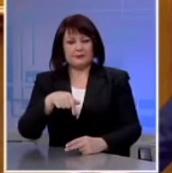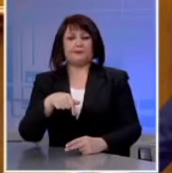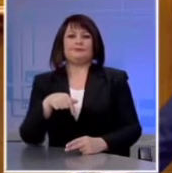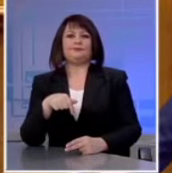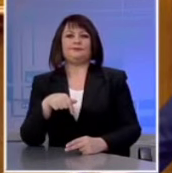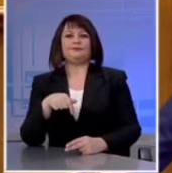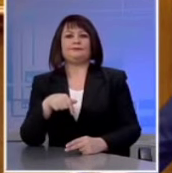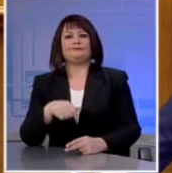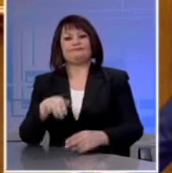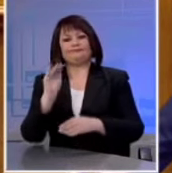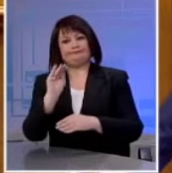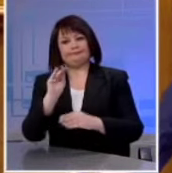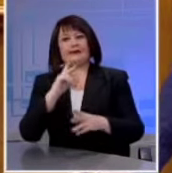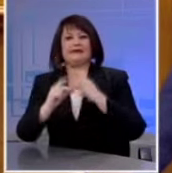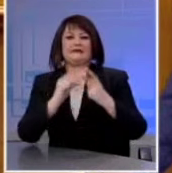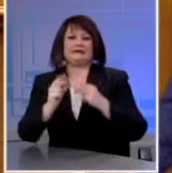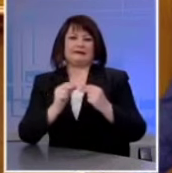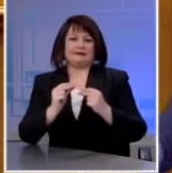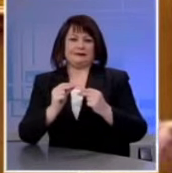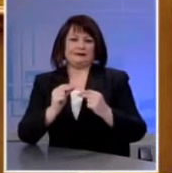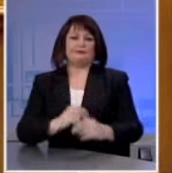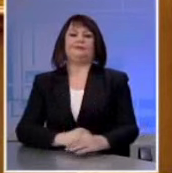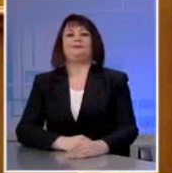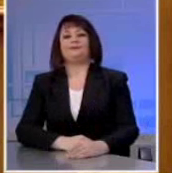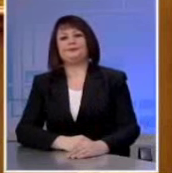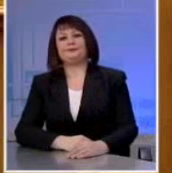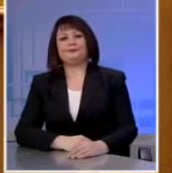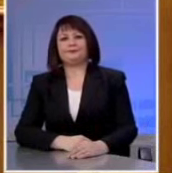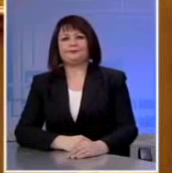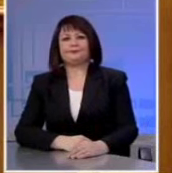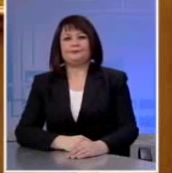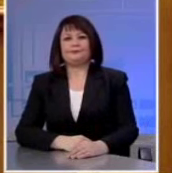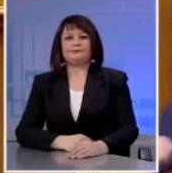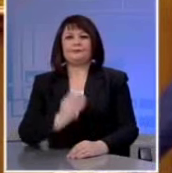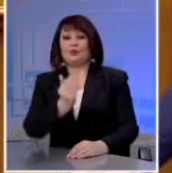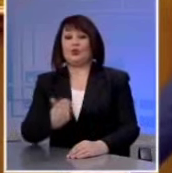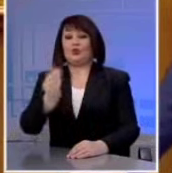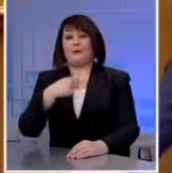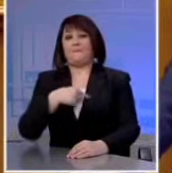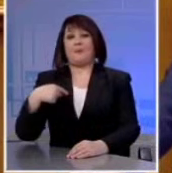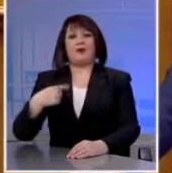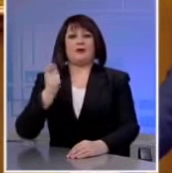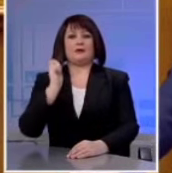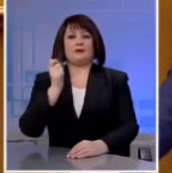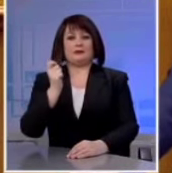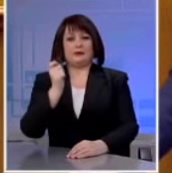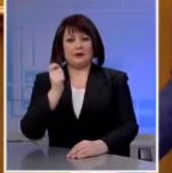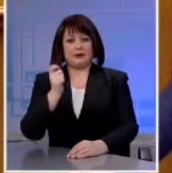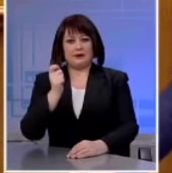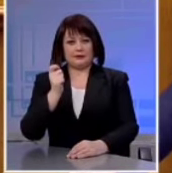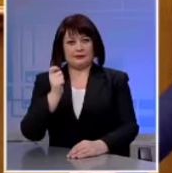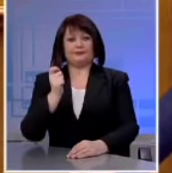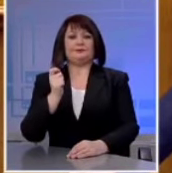να προκαλέσω αυτή τη συζήτηση, ώστε στο υψηλότερο δυνατό επίπεδο στην